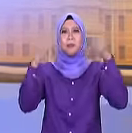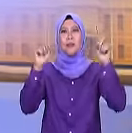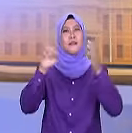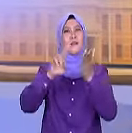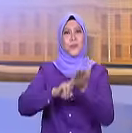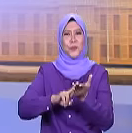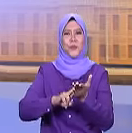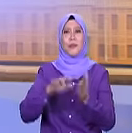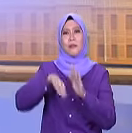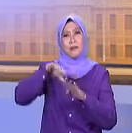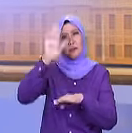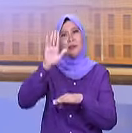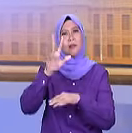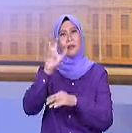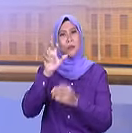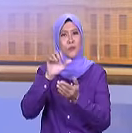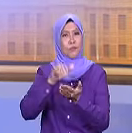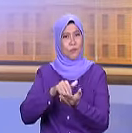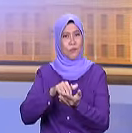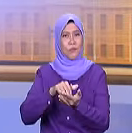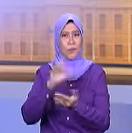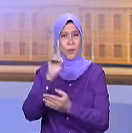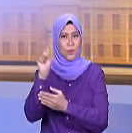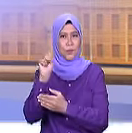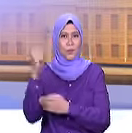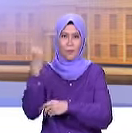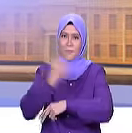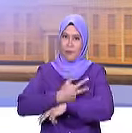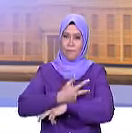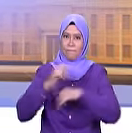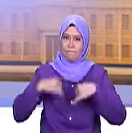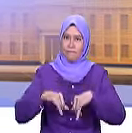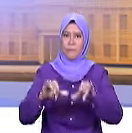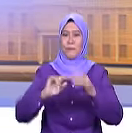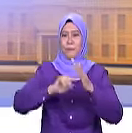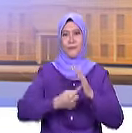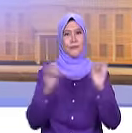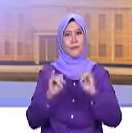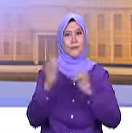mencatat lebih 300,000 dos untuk 3 hari berturut-turut bermula Isnin lalu.